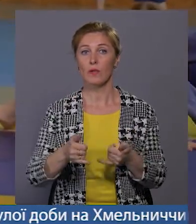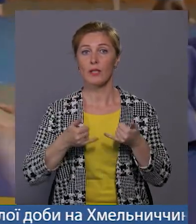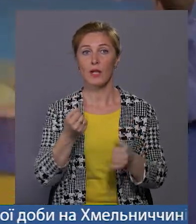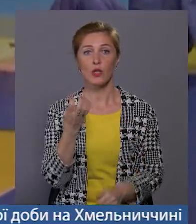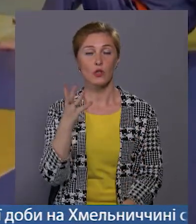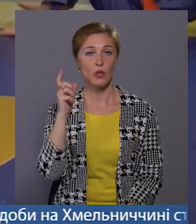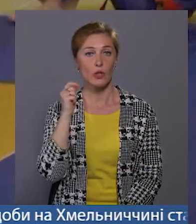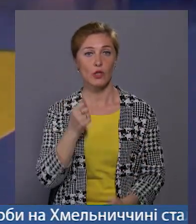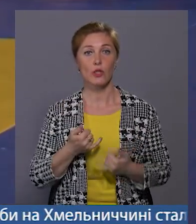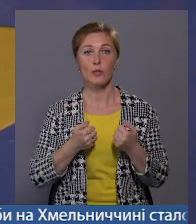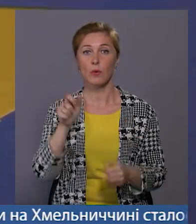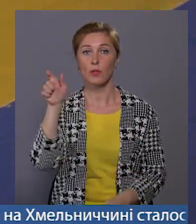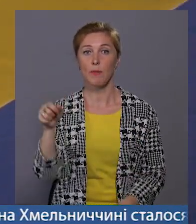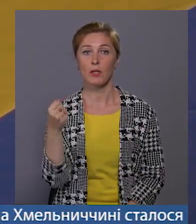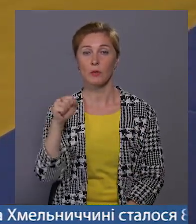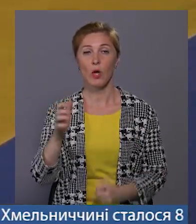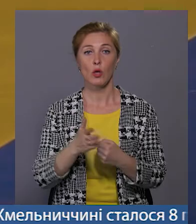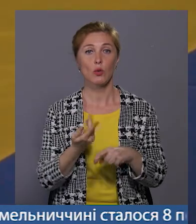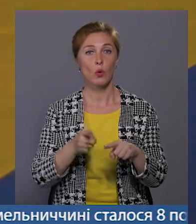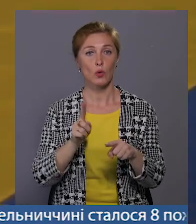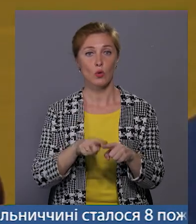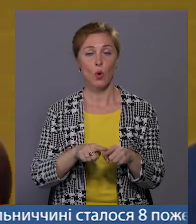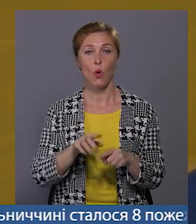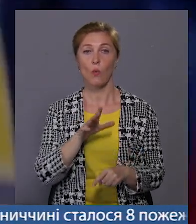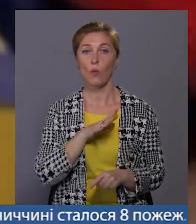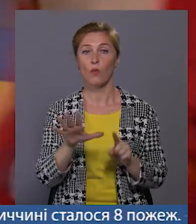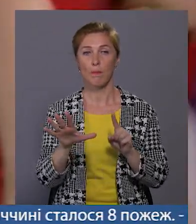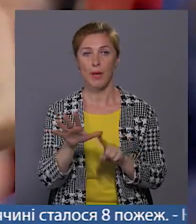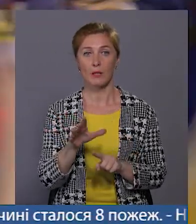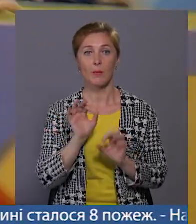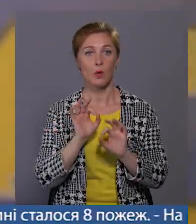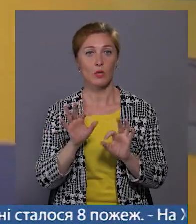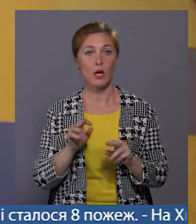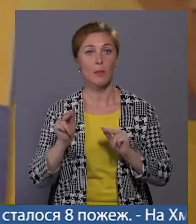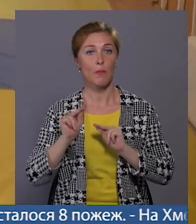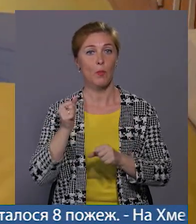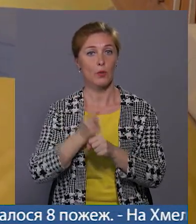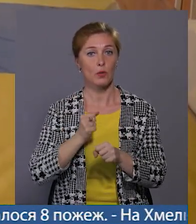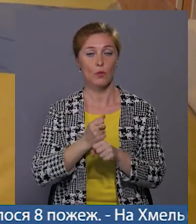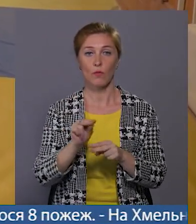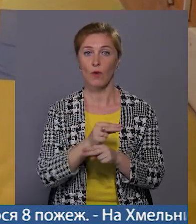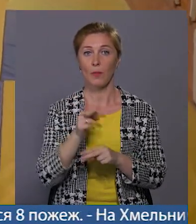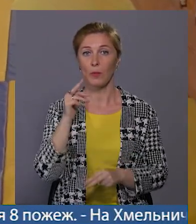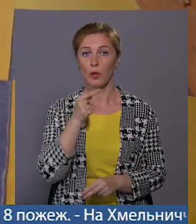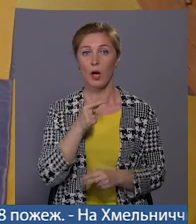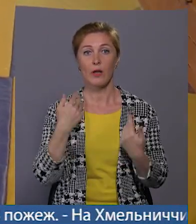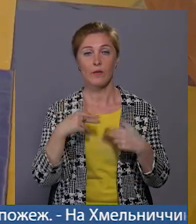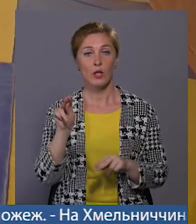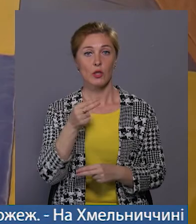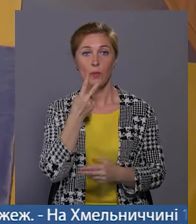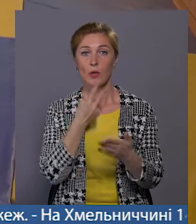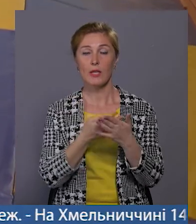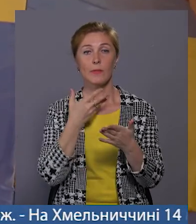14-річного спортсмена дебютний. До цього на Кубку України був 5-м. Каже, попрацював над помилками і вже на чемпіонаті показав